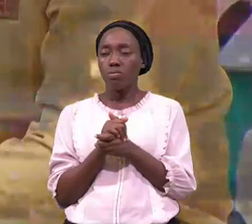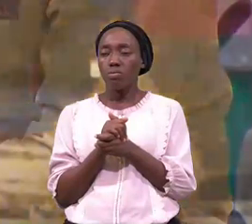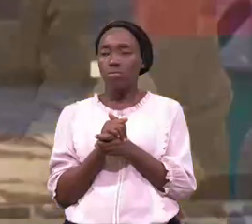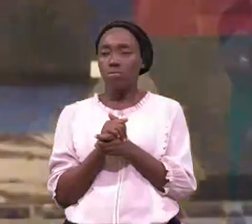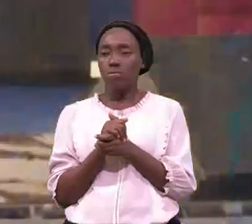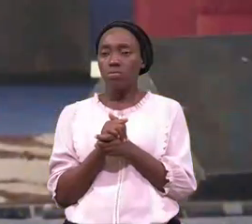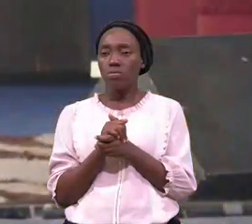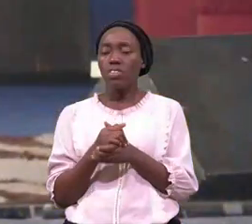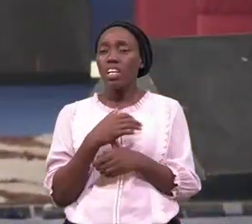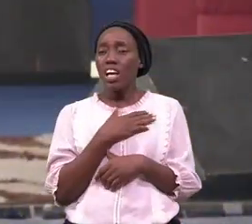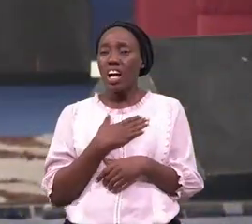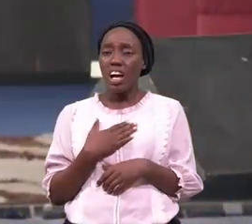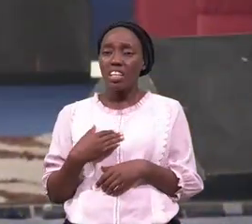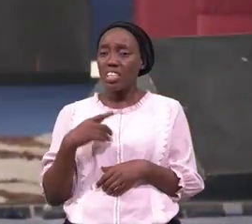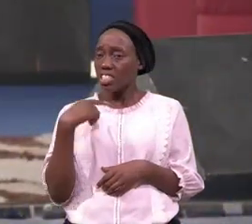qui est avec vous et allez.